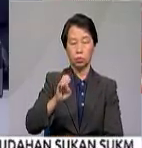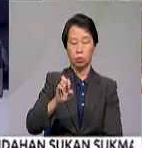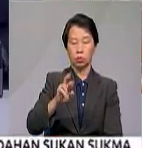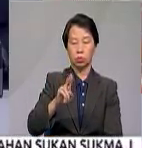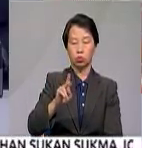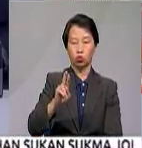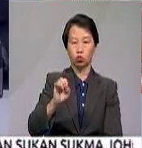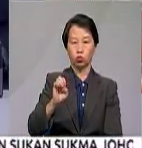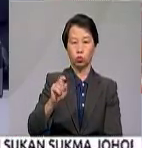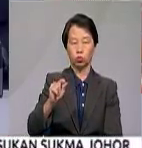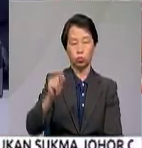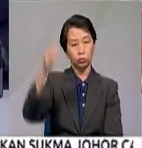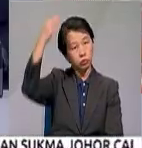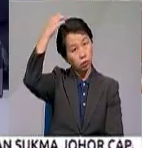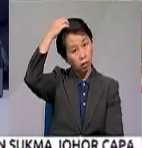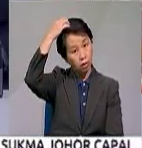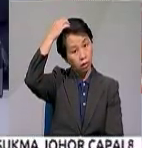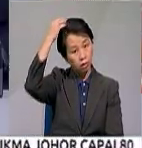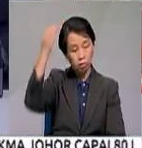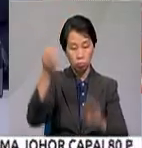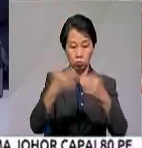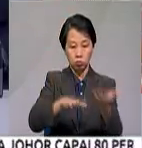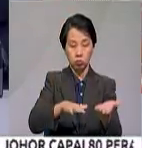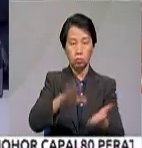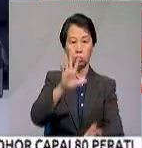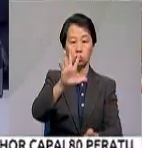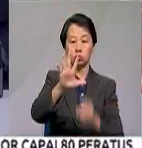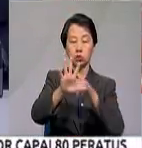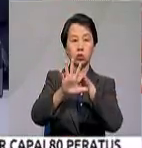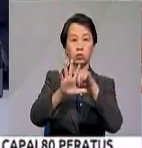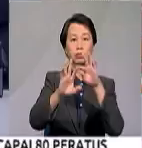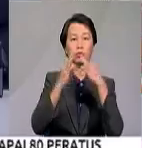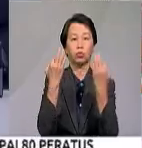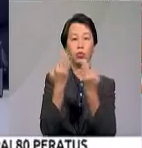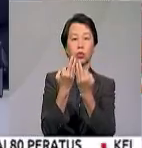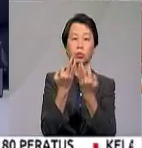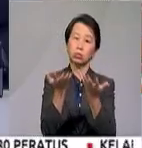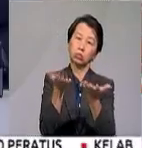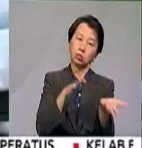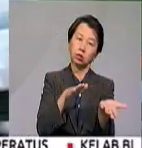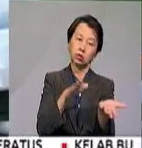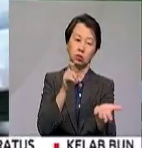Selangor awal pagi tadi. Kemalangan mengorbankan lima sekeluarga.